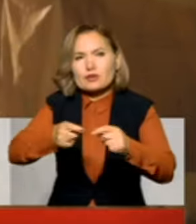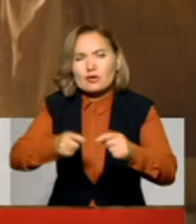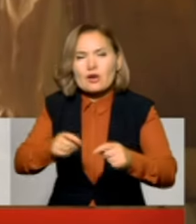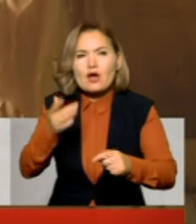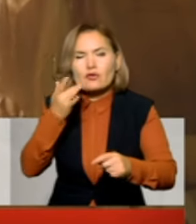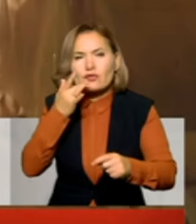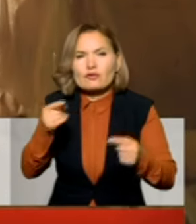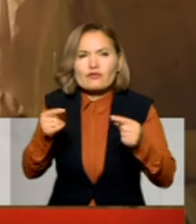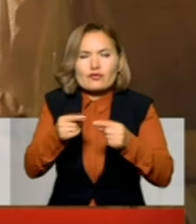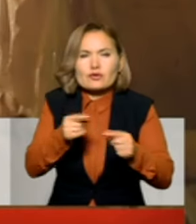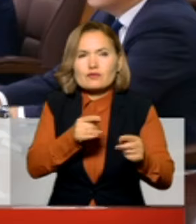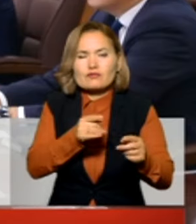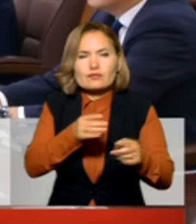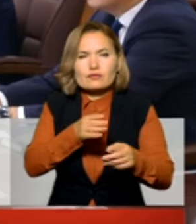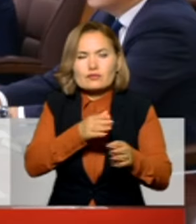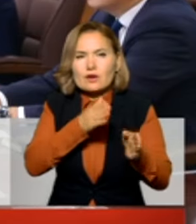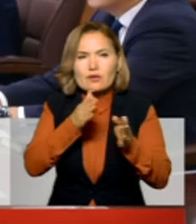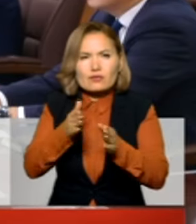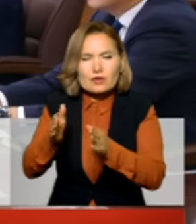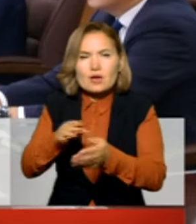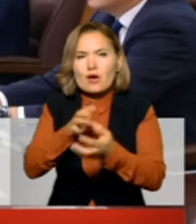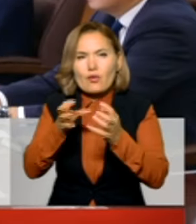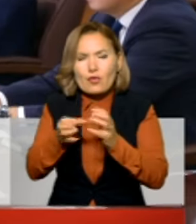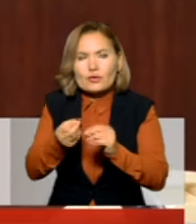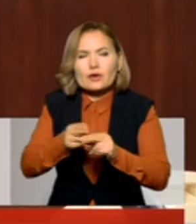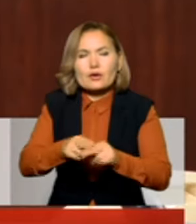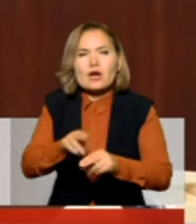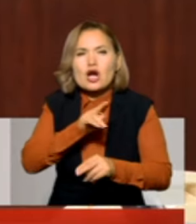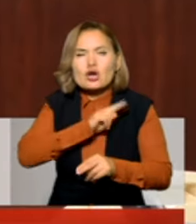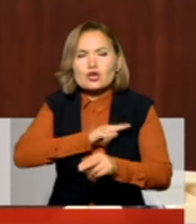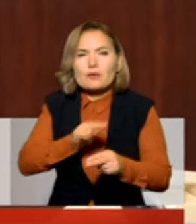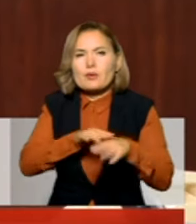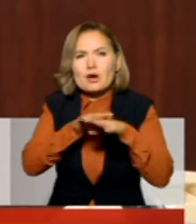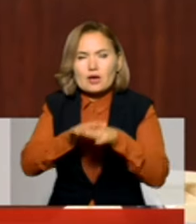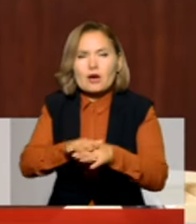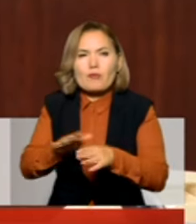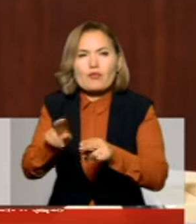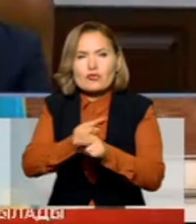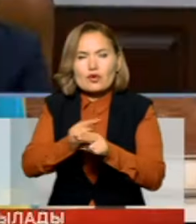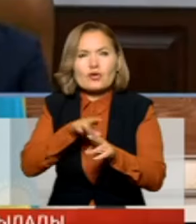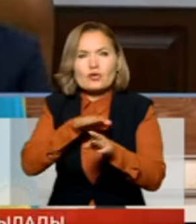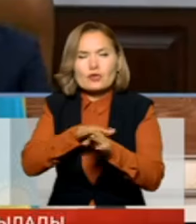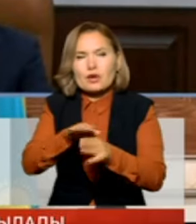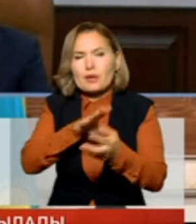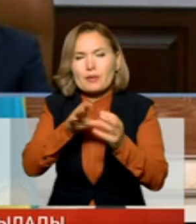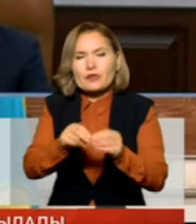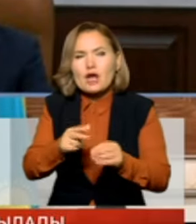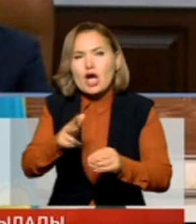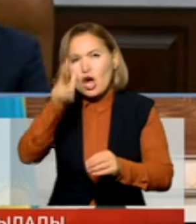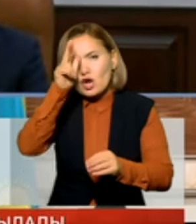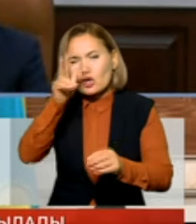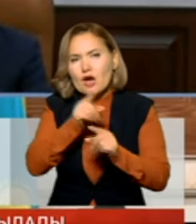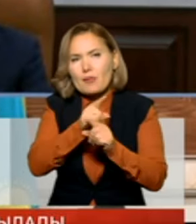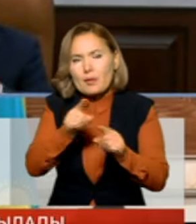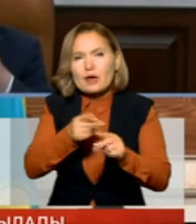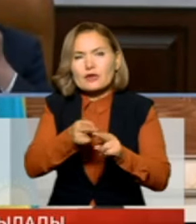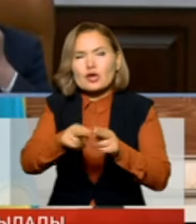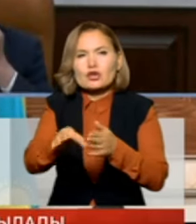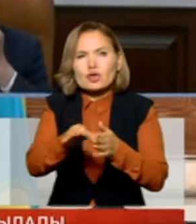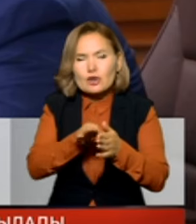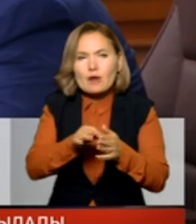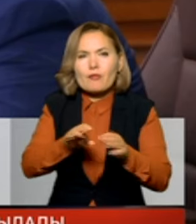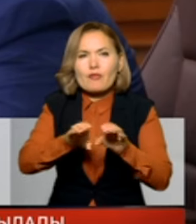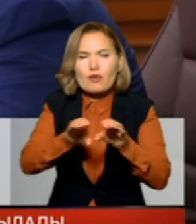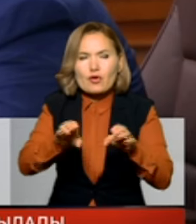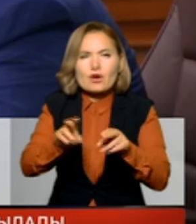кешігіп жатыр. Премьер-министр қаржы уақытында бөлінсе де жүйелі жұмыс жоқтығын айтып сынады. Үш ай бұрын қауіп-қатердің алдын алып, шұғыл шаралар